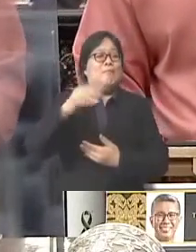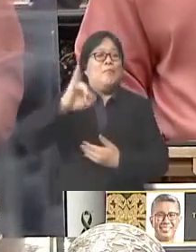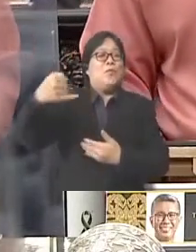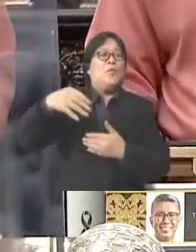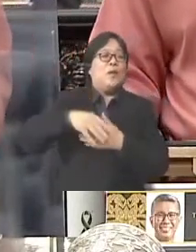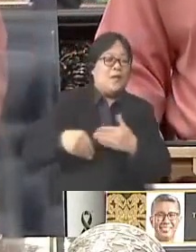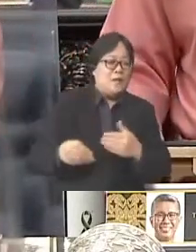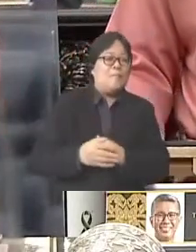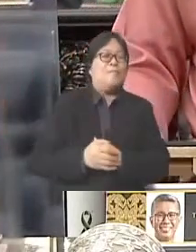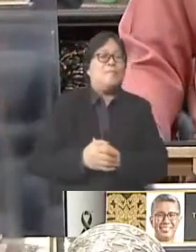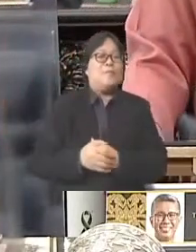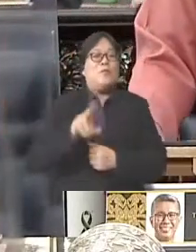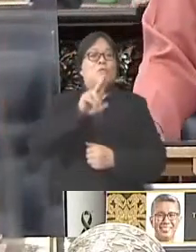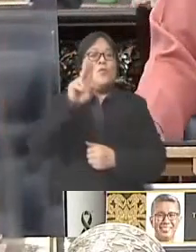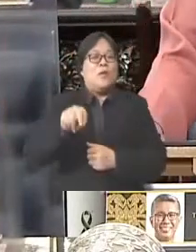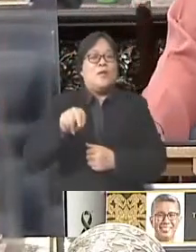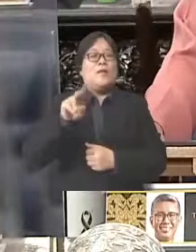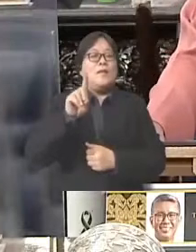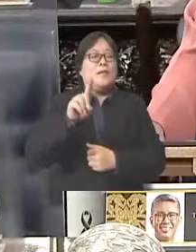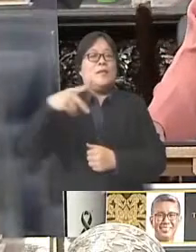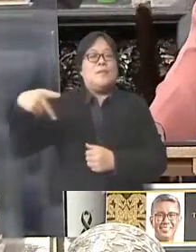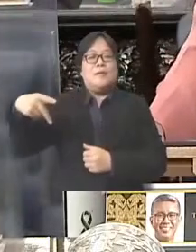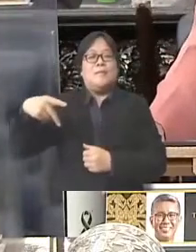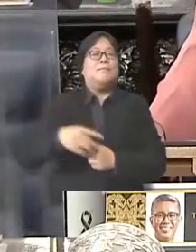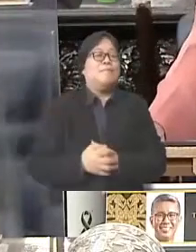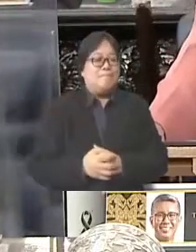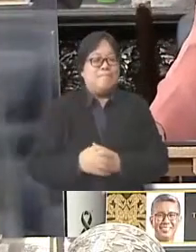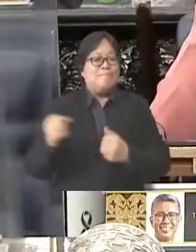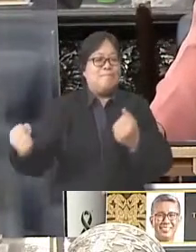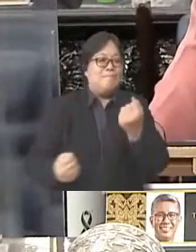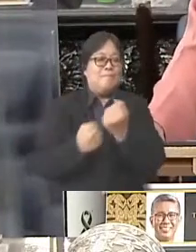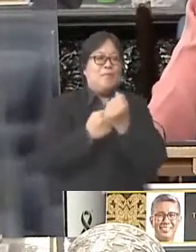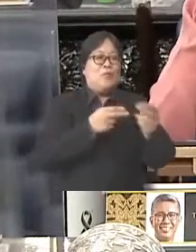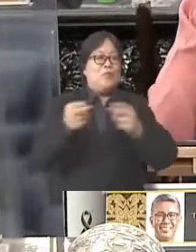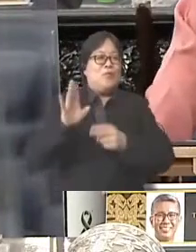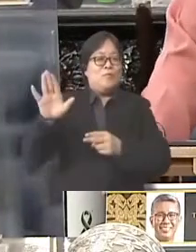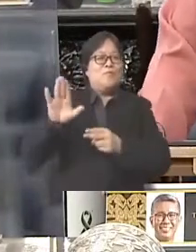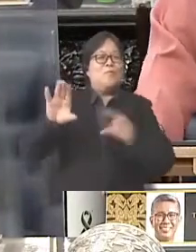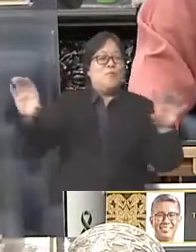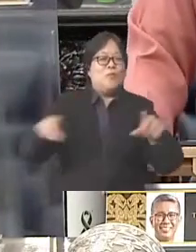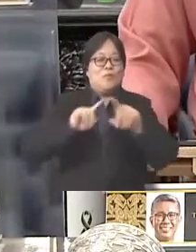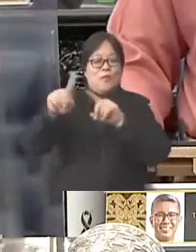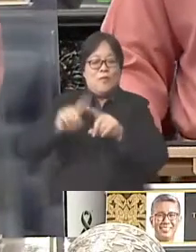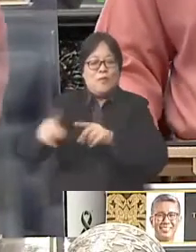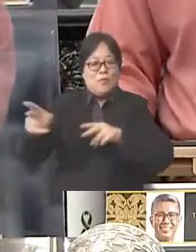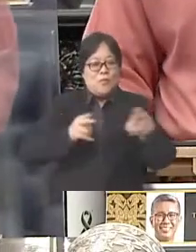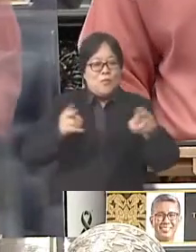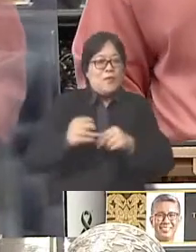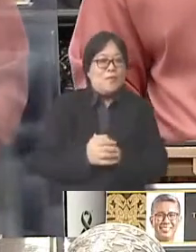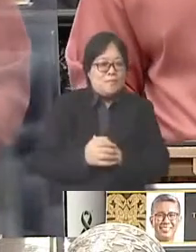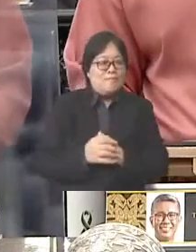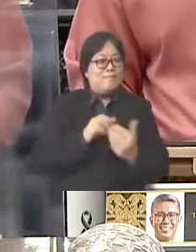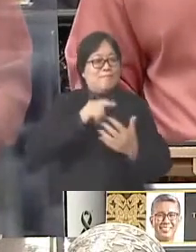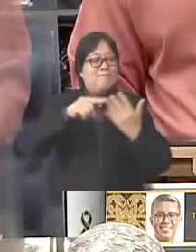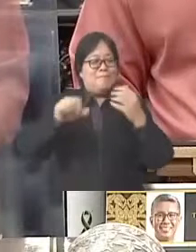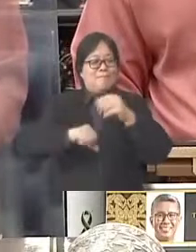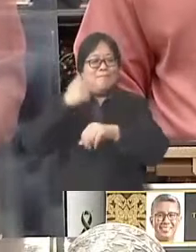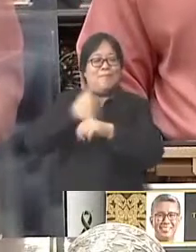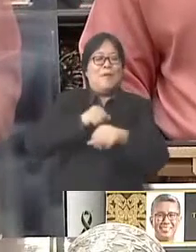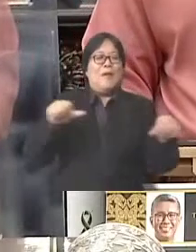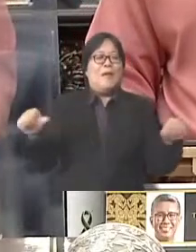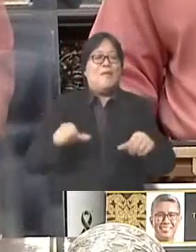14000000 kit kepada United Nation Development Program sebagai menyokong usul mereka menjalankan pelbagai inisiatif antaranya